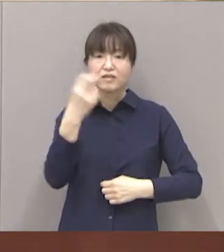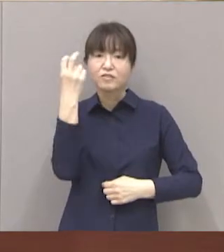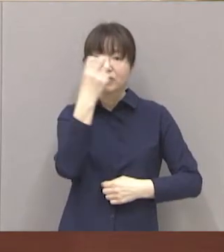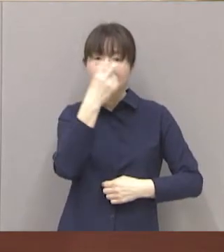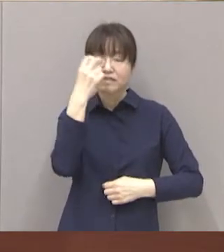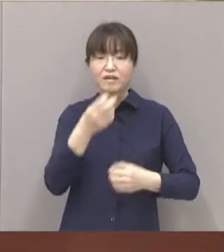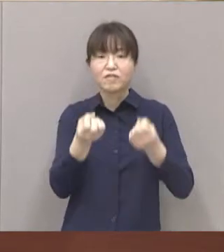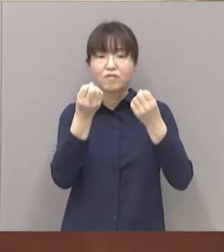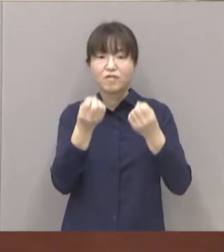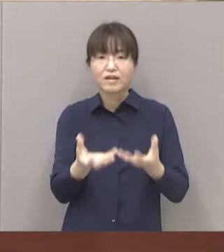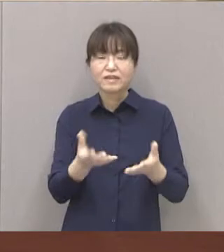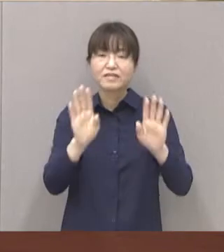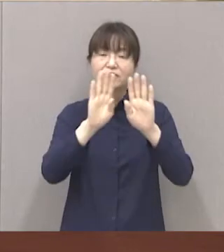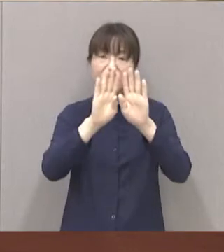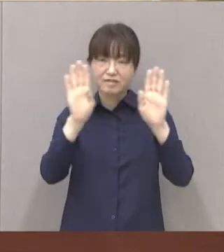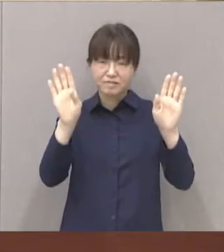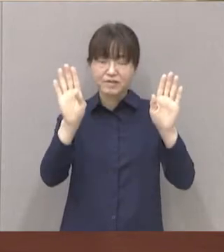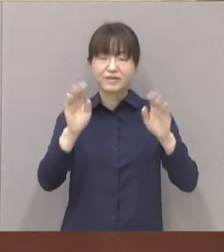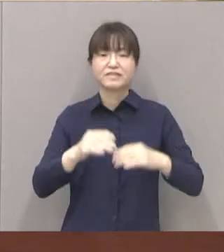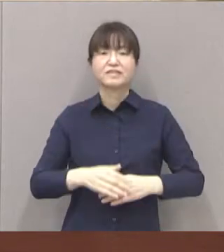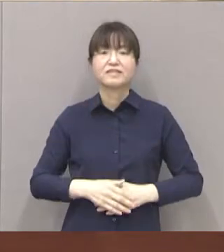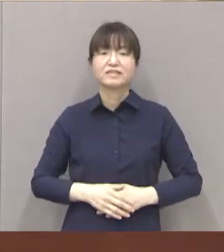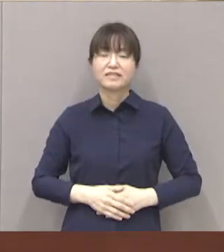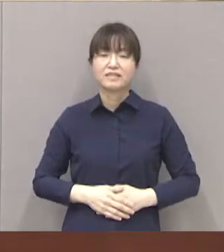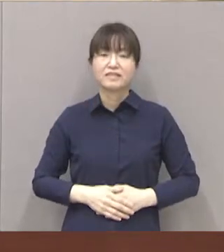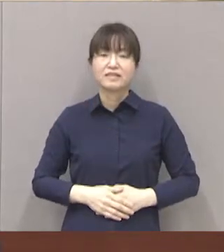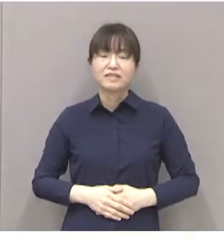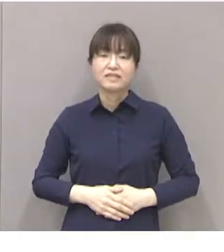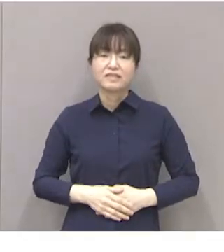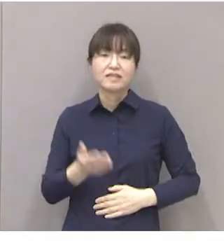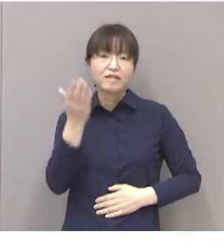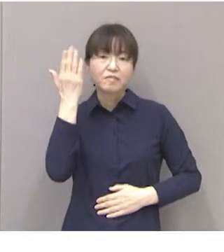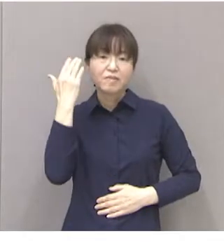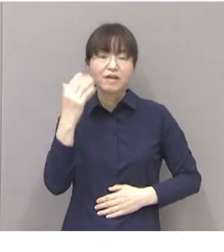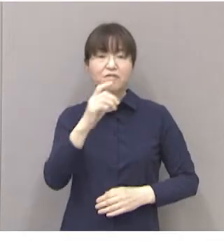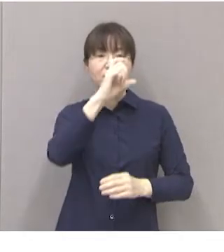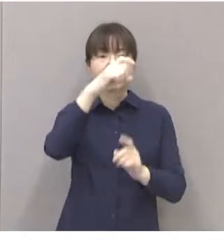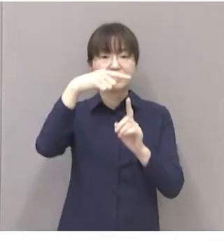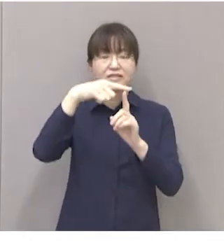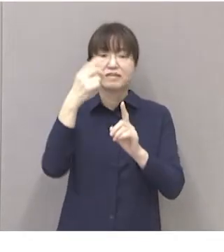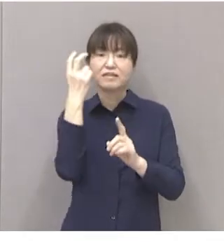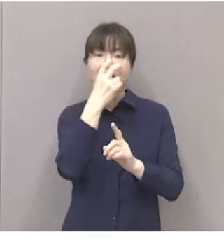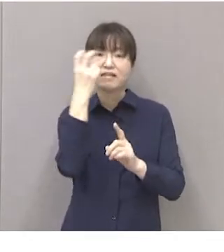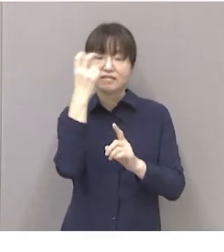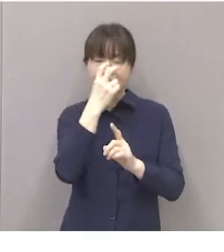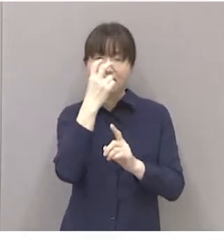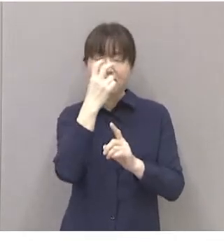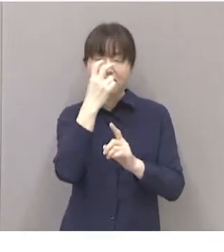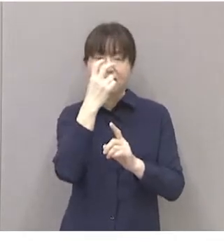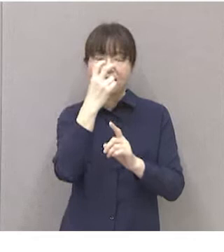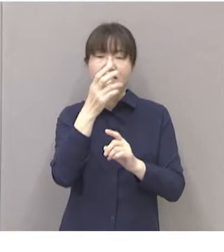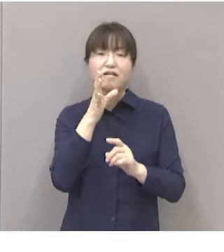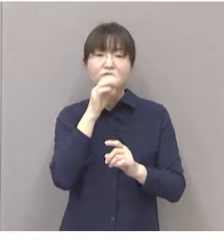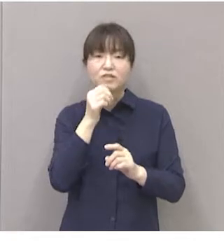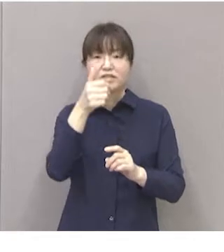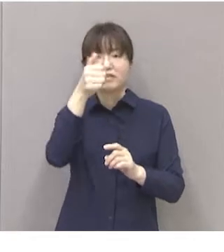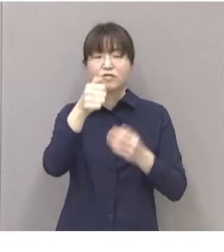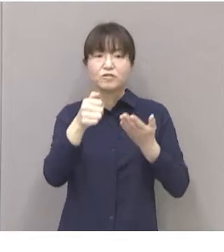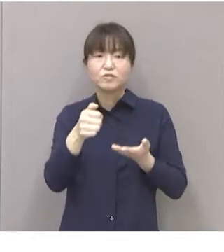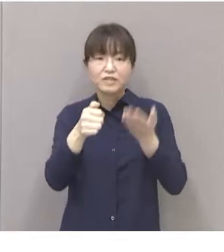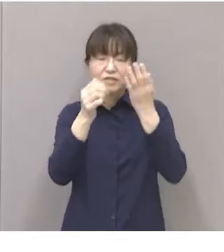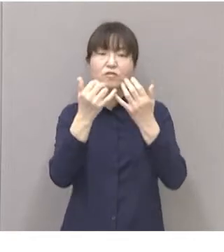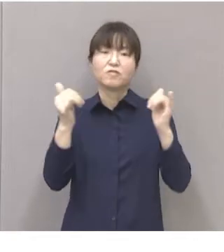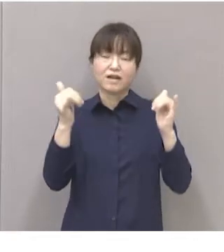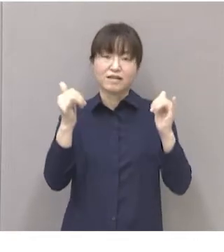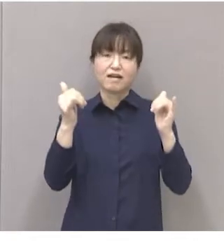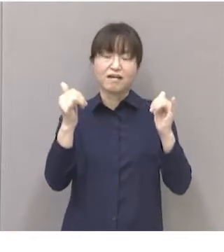新たに通す導入することとしていませんこれまではヘリカル ct 検査による肺がん検診を50歳以上の方を対象